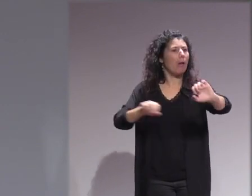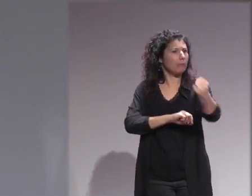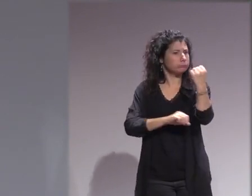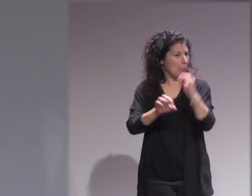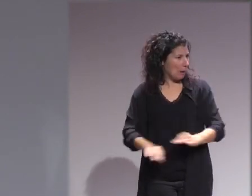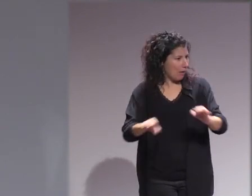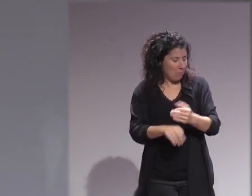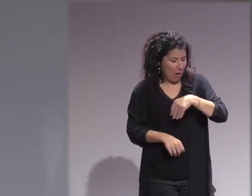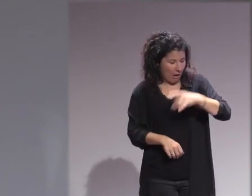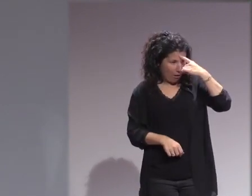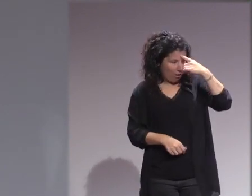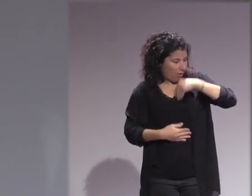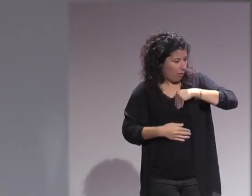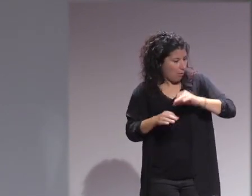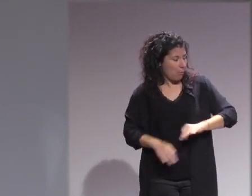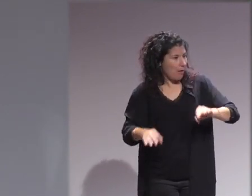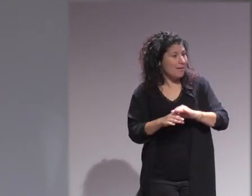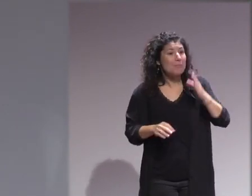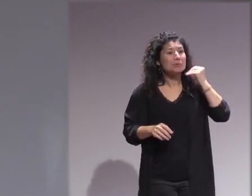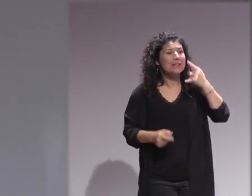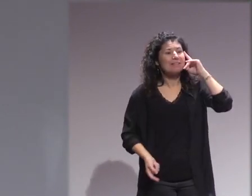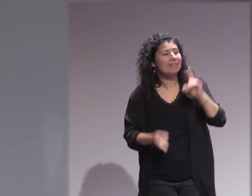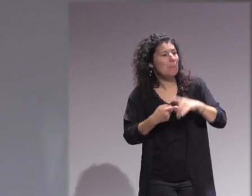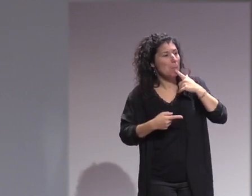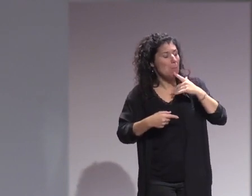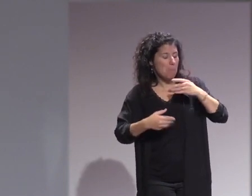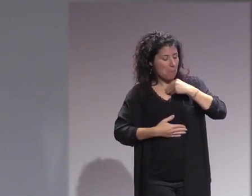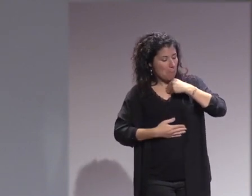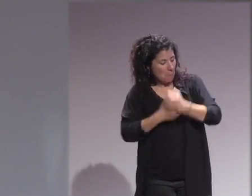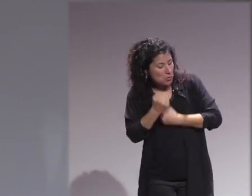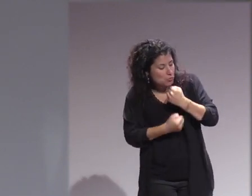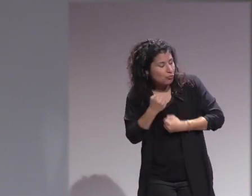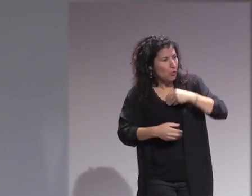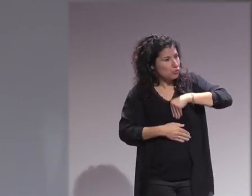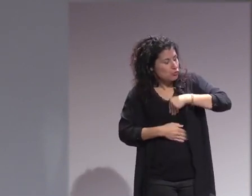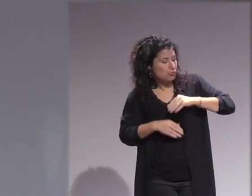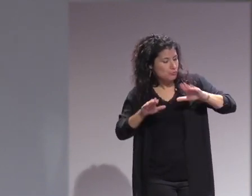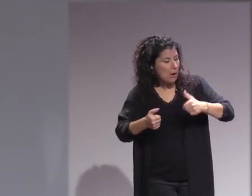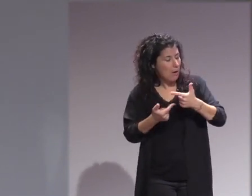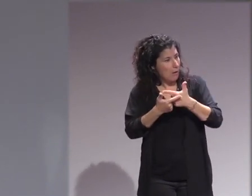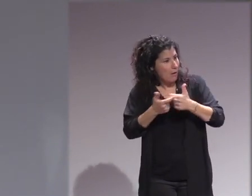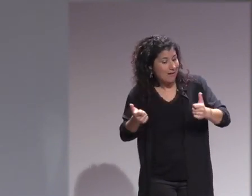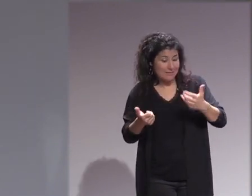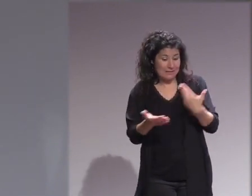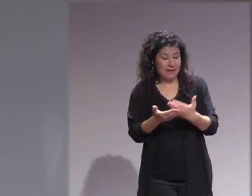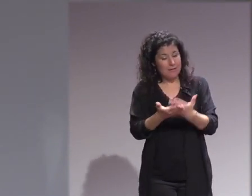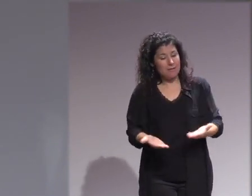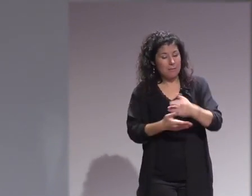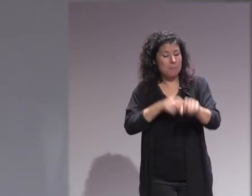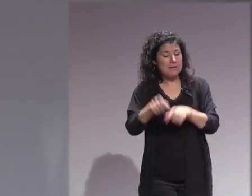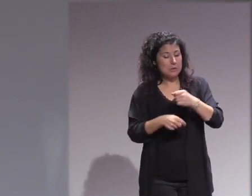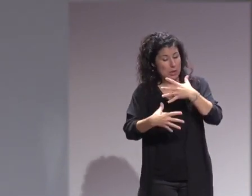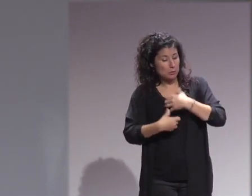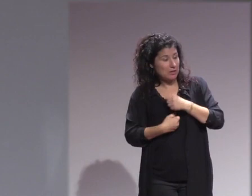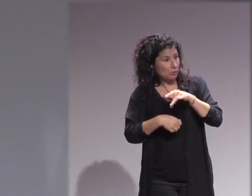créer du mal-être chez les personnes adoptées, on le voit très bien quand on a le retour d'expérience des personnes adoptées, ce qui ressort, c'est effectivement